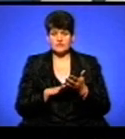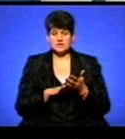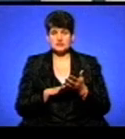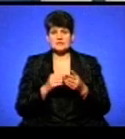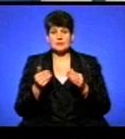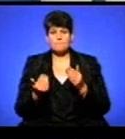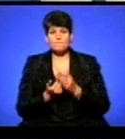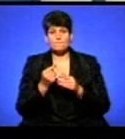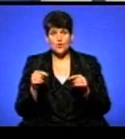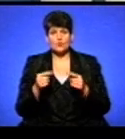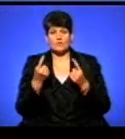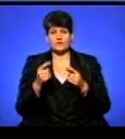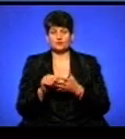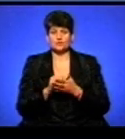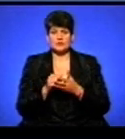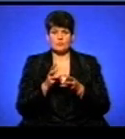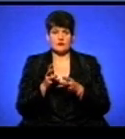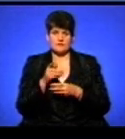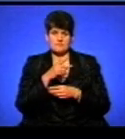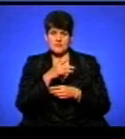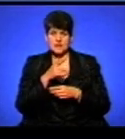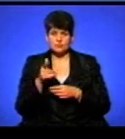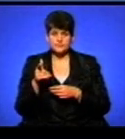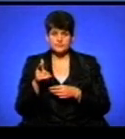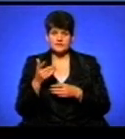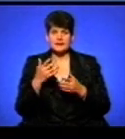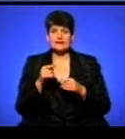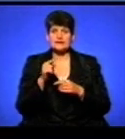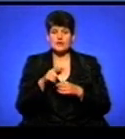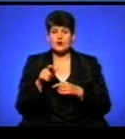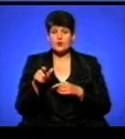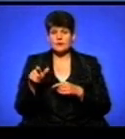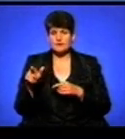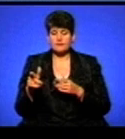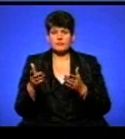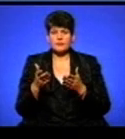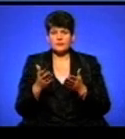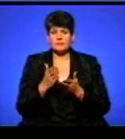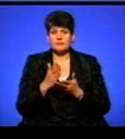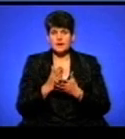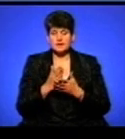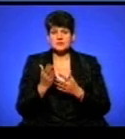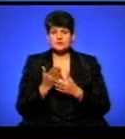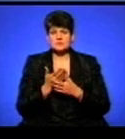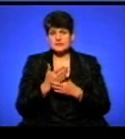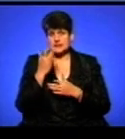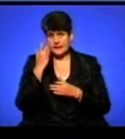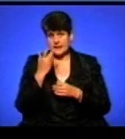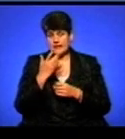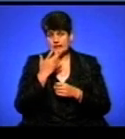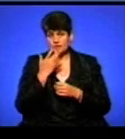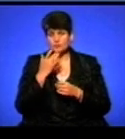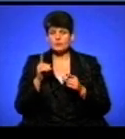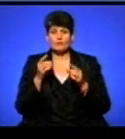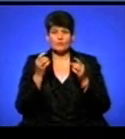поновленням документів на опалювальний період. Тобто, для тих громадян, які мали субсидії літом, щоб просто